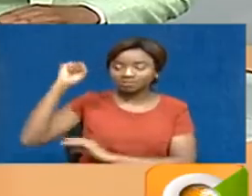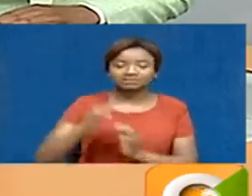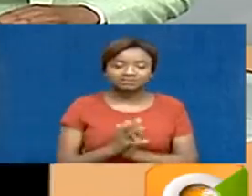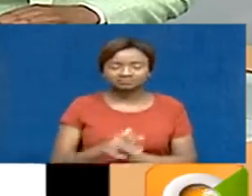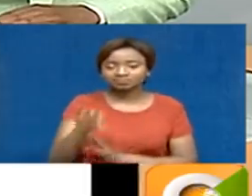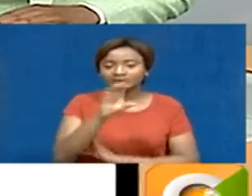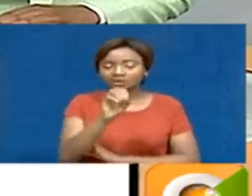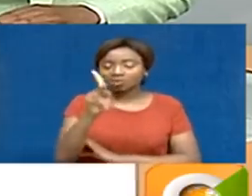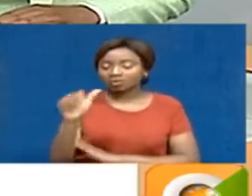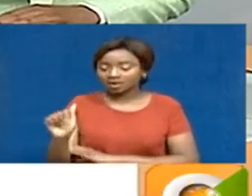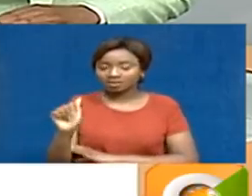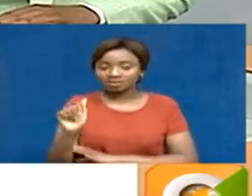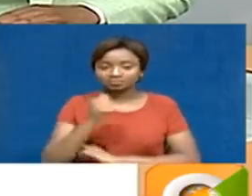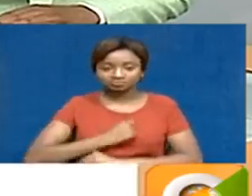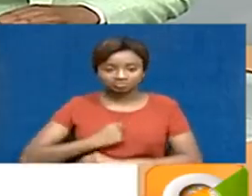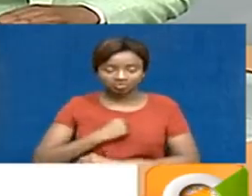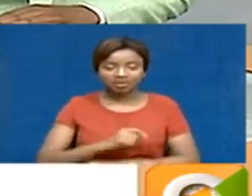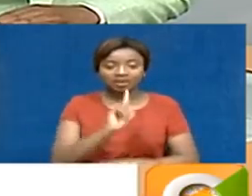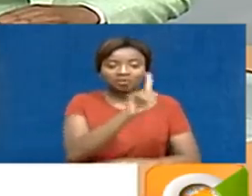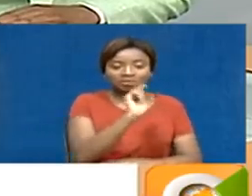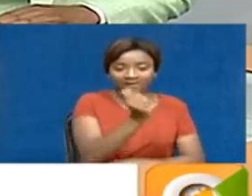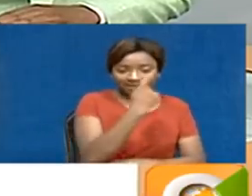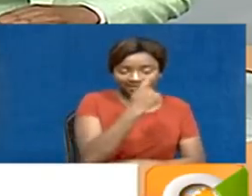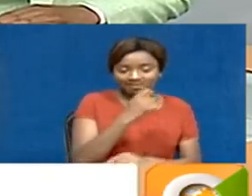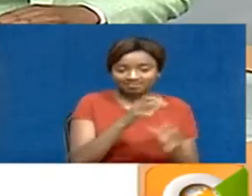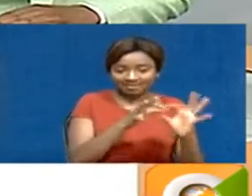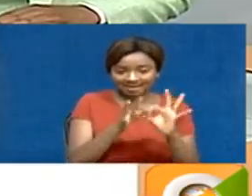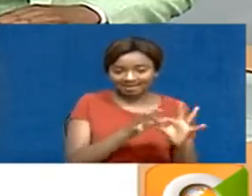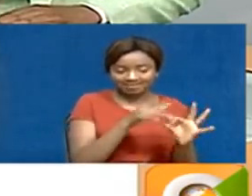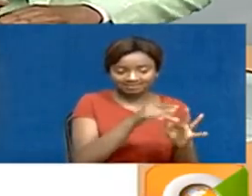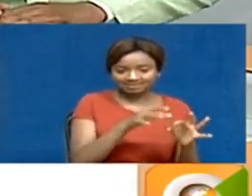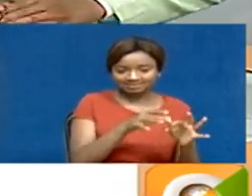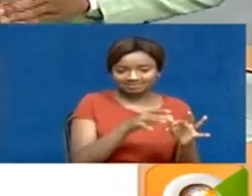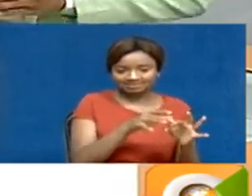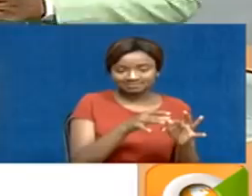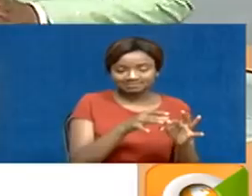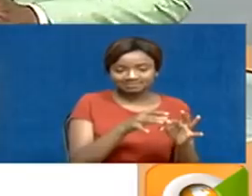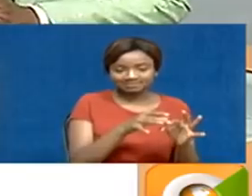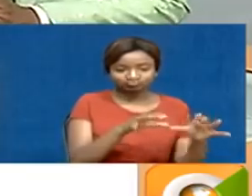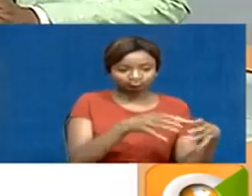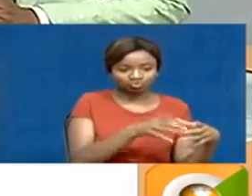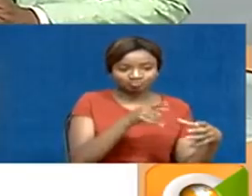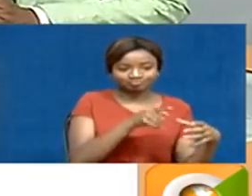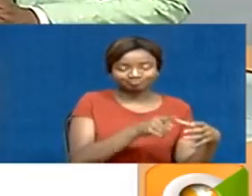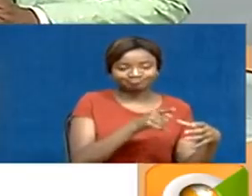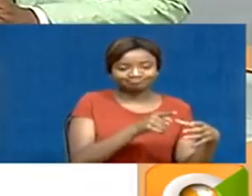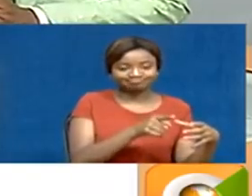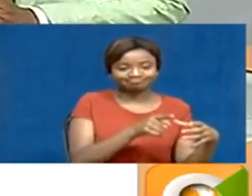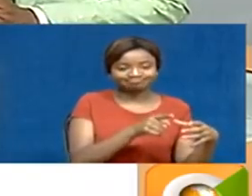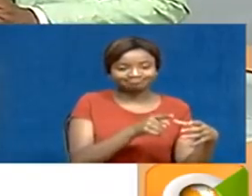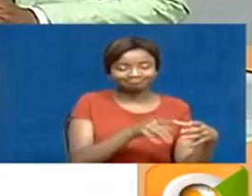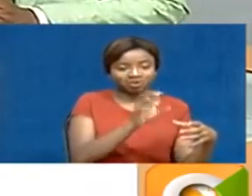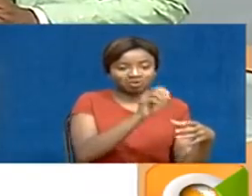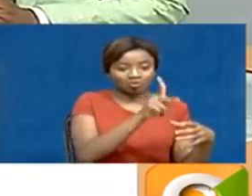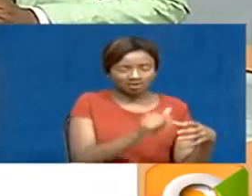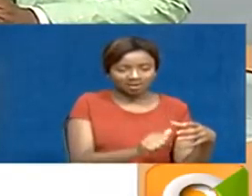Muungano wa One Kenya Alliance umeazimia kuwasilisha mgombea urais kwenye uchaguzi mkuu ujao. Na haya ni sehemu tu ya mkataba wa awali